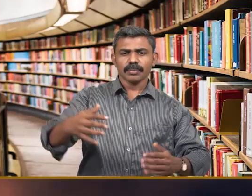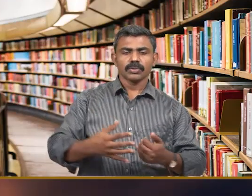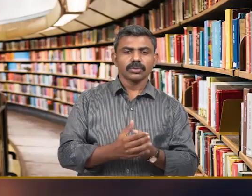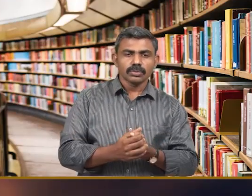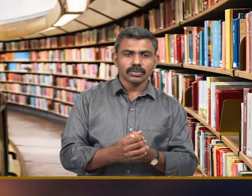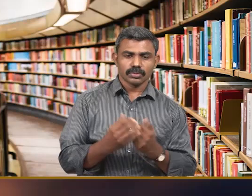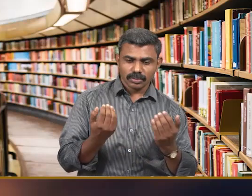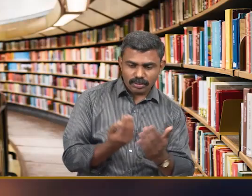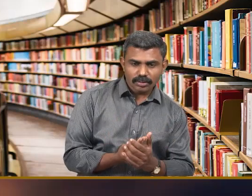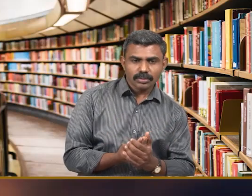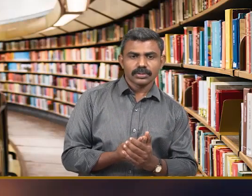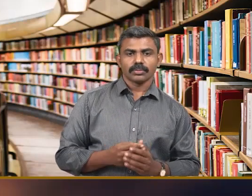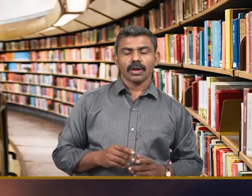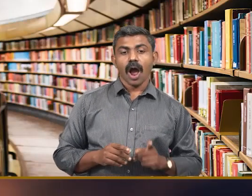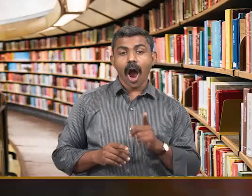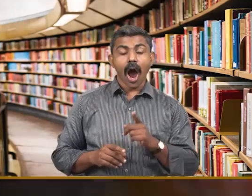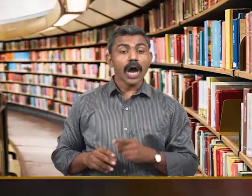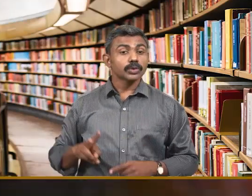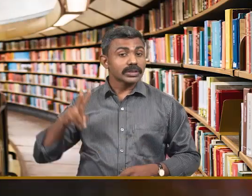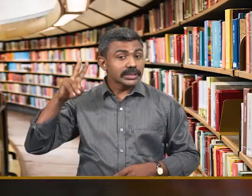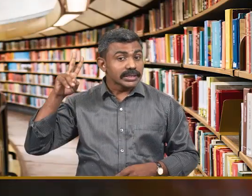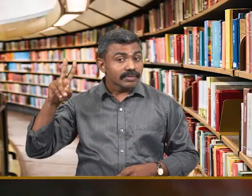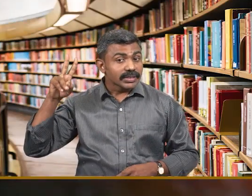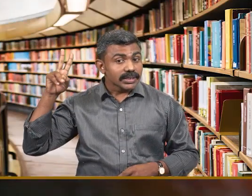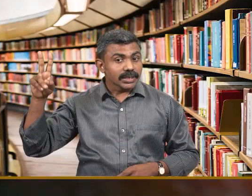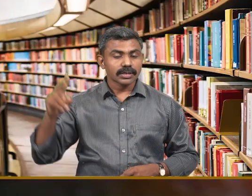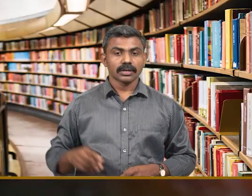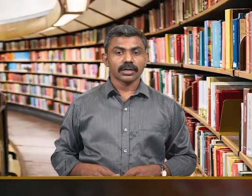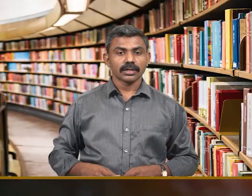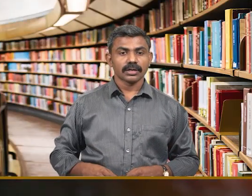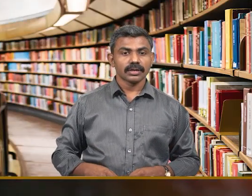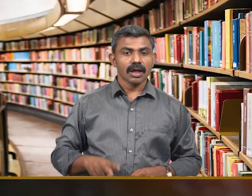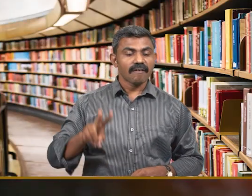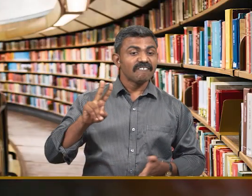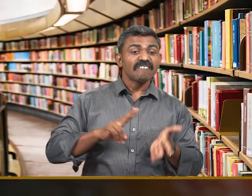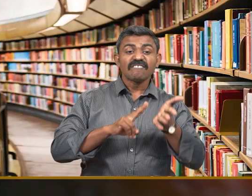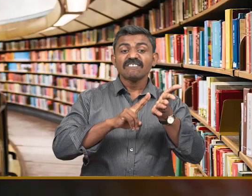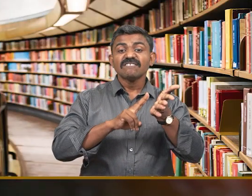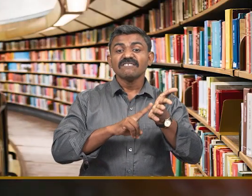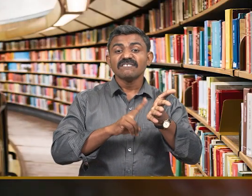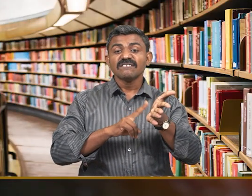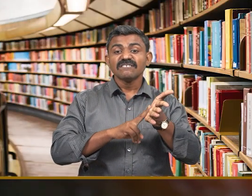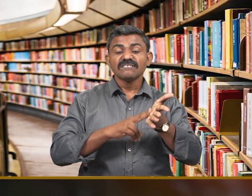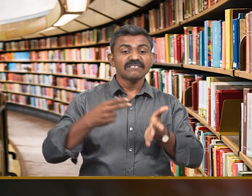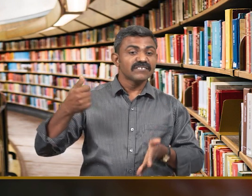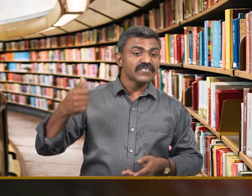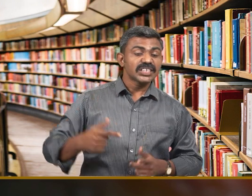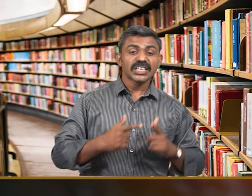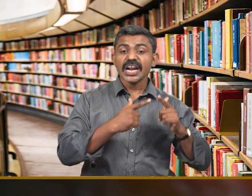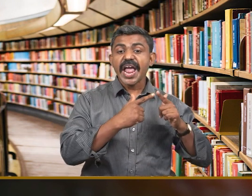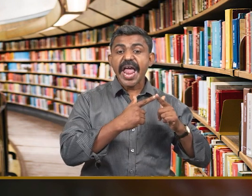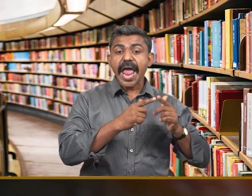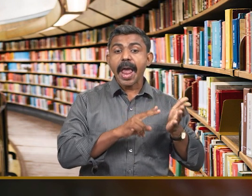சப்போர்ட் பண்ணோன்னா இவர் என்ன பண்ணுறாருன்னா 1922 பார்த்திங்கன்னா இத்தாலியோட அந்த ஆட்சியில் இருக்கிறது யாருன்னா அப்போ அங்கே அரசராக இருக்கிறது யாருன்னா விக்டர்